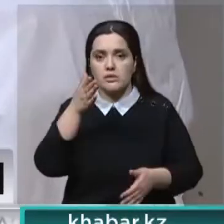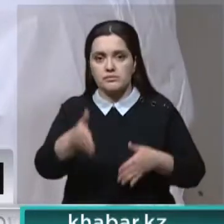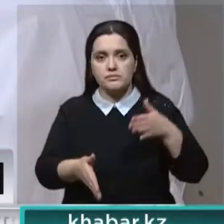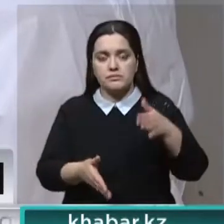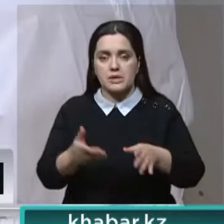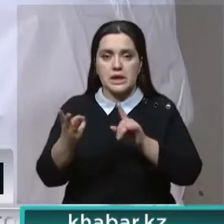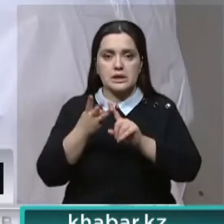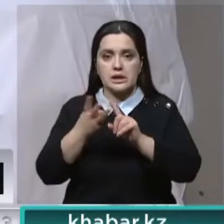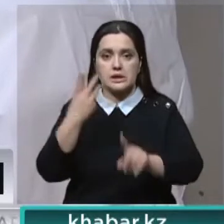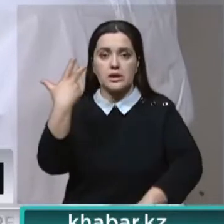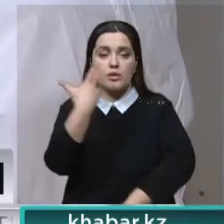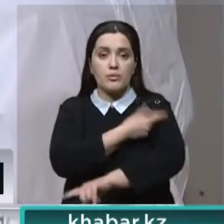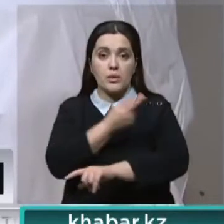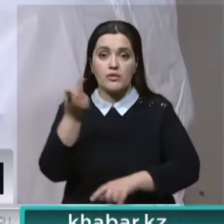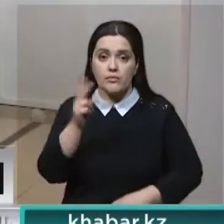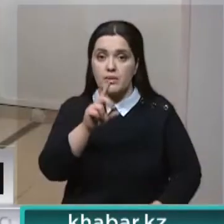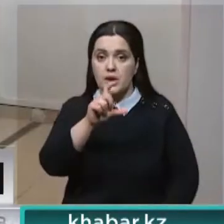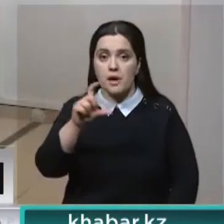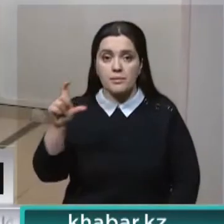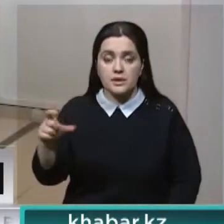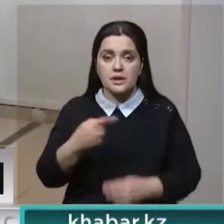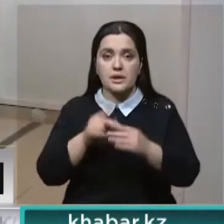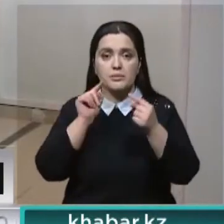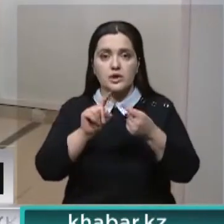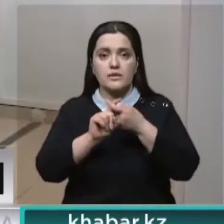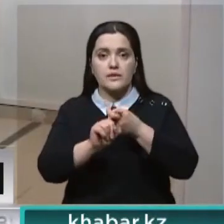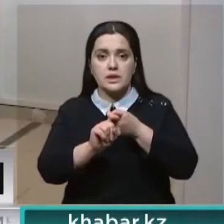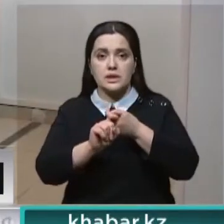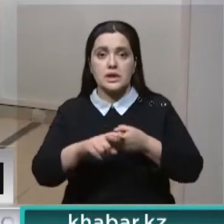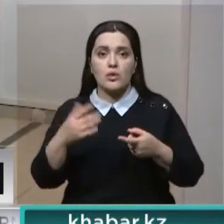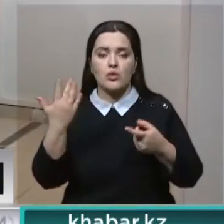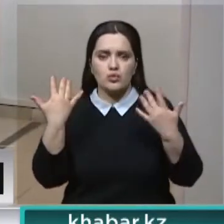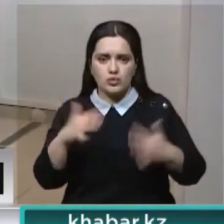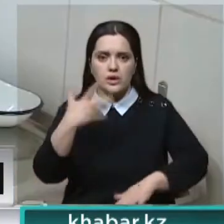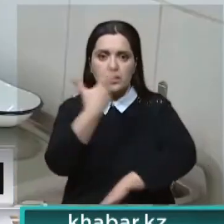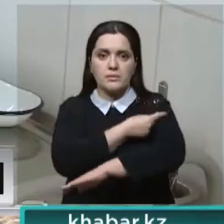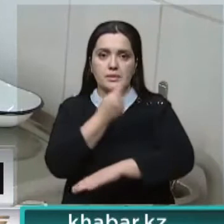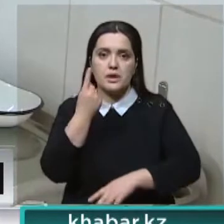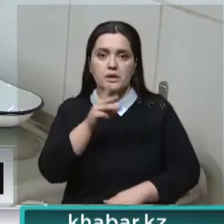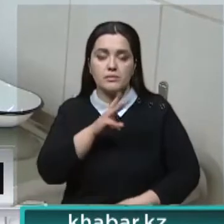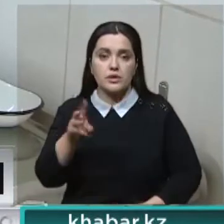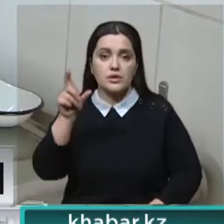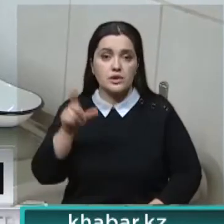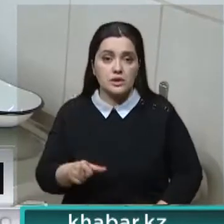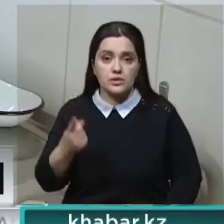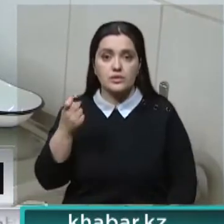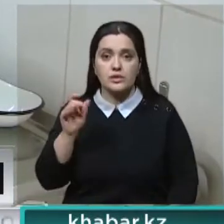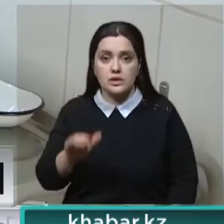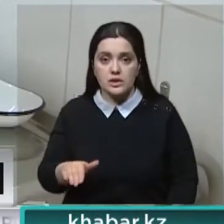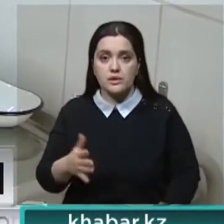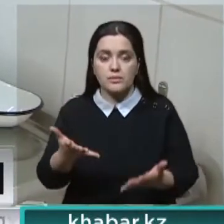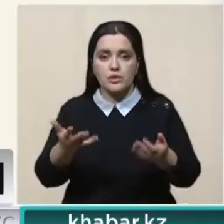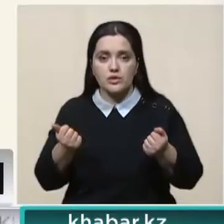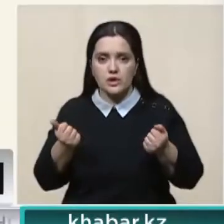пройти ревакцинацию. В целом, двумя компонентами противовирусного препарата в регионе привили свыше 1 000 000 человек. Почти 100 тысяч